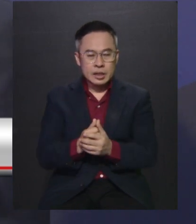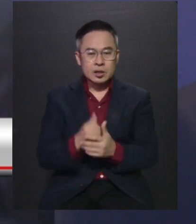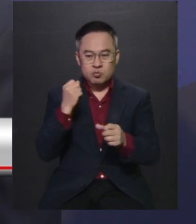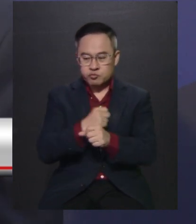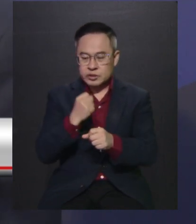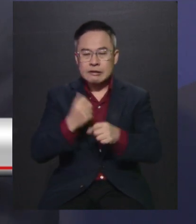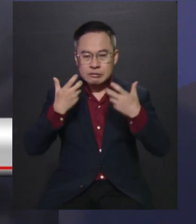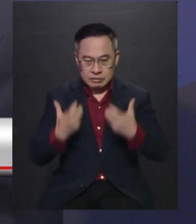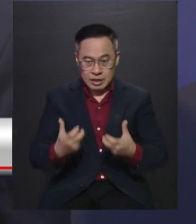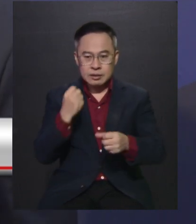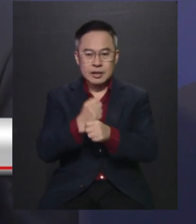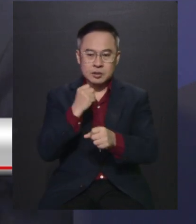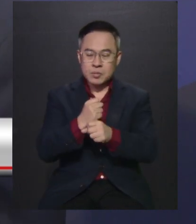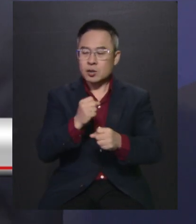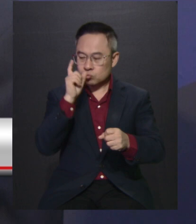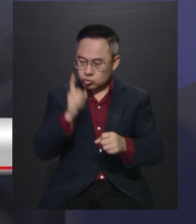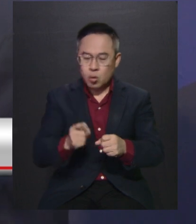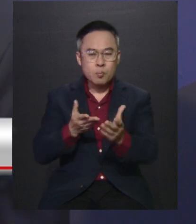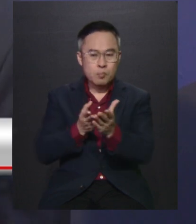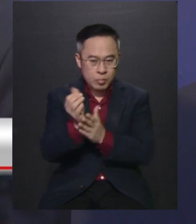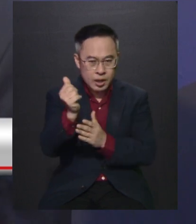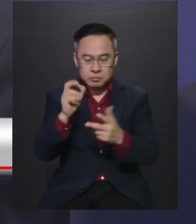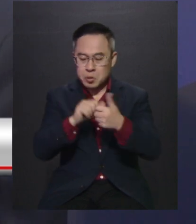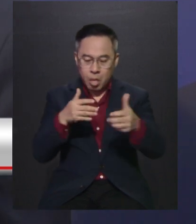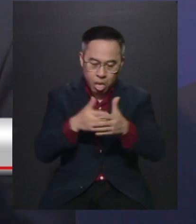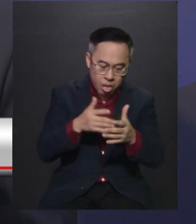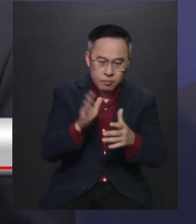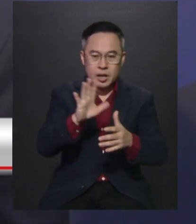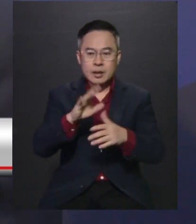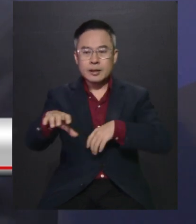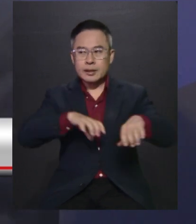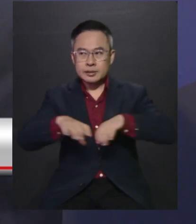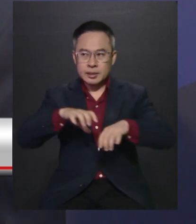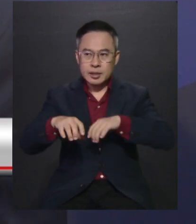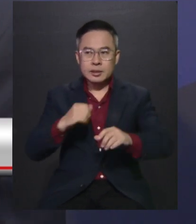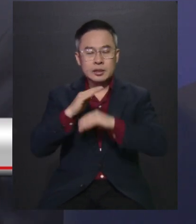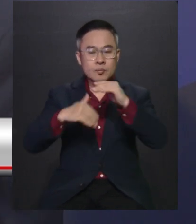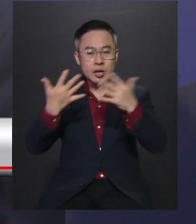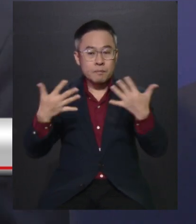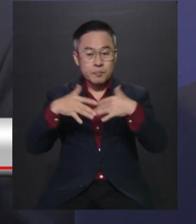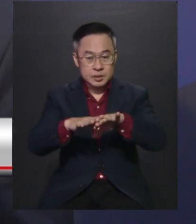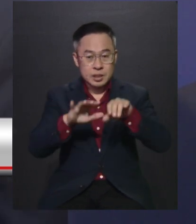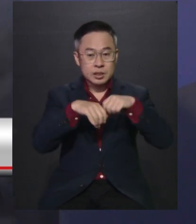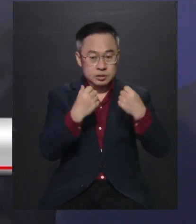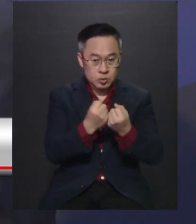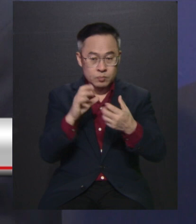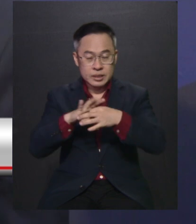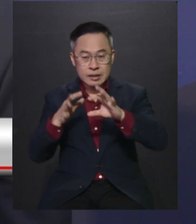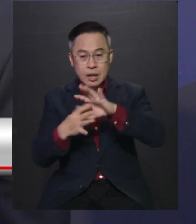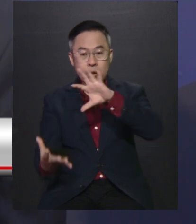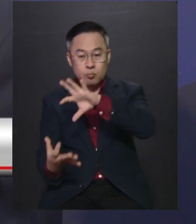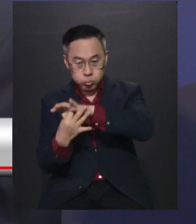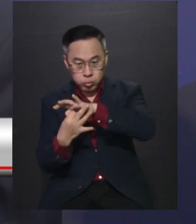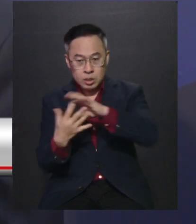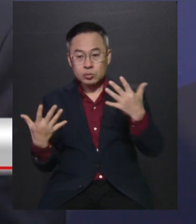นั้นจะต้องราบรื่นนะครับไม่ว่าจะเป็นเรื่องของการบริหารจัดการในเรื่องของการกีฬาประสานงานกับสมาคมกีฬาโดยเฉพาะเรื่องของการเบิกจ่